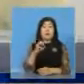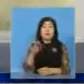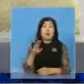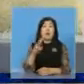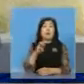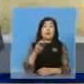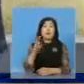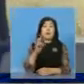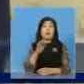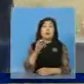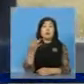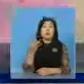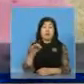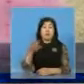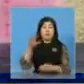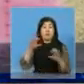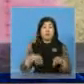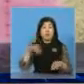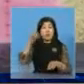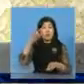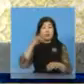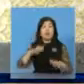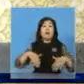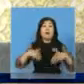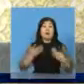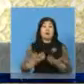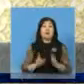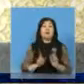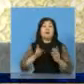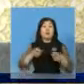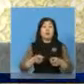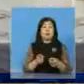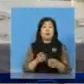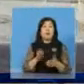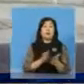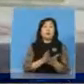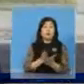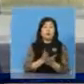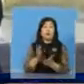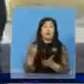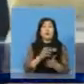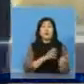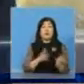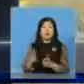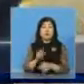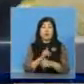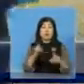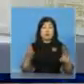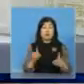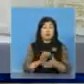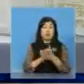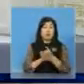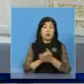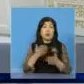Коко Шейн. Президент Казахстана поздравил их с официальным вступлением в должность и выразил готовность к дальнейшему развитию дружеских